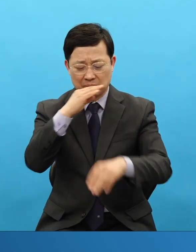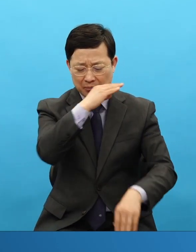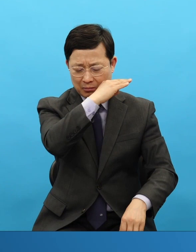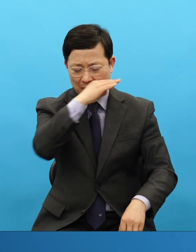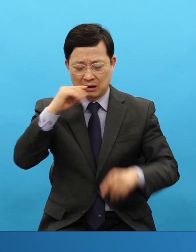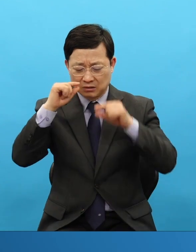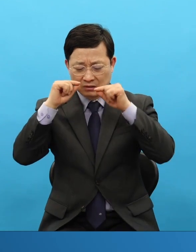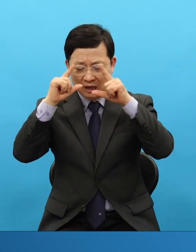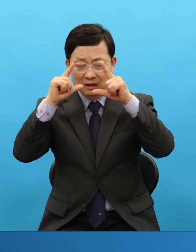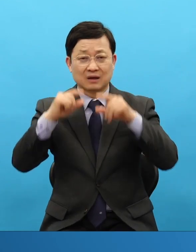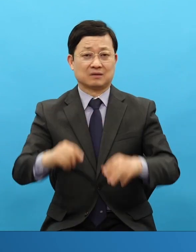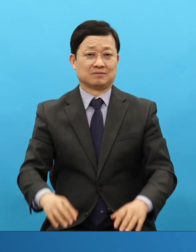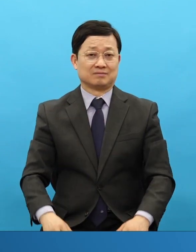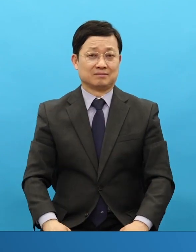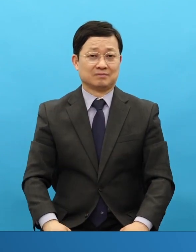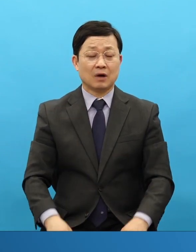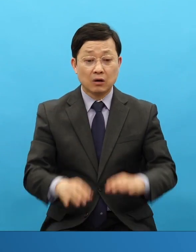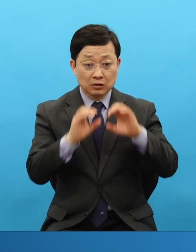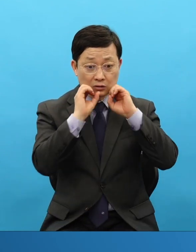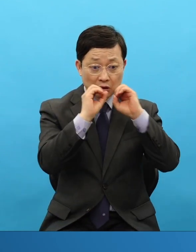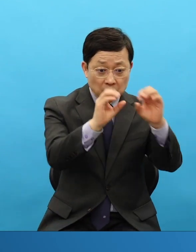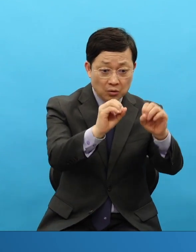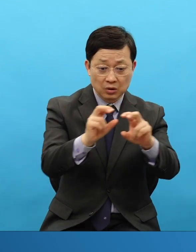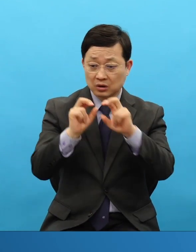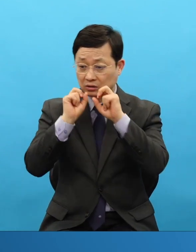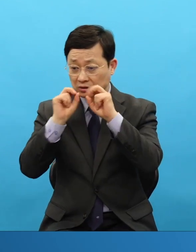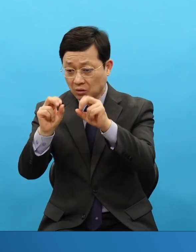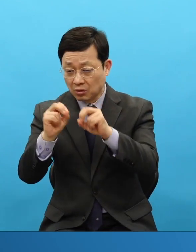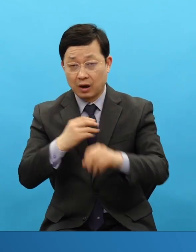properly. 전도 선교를 알면